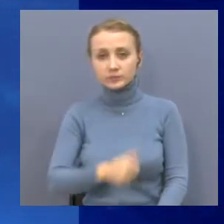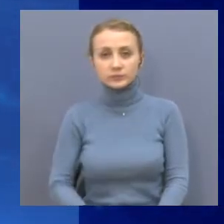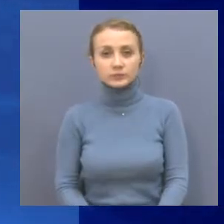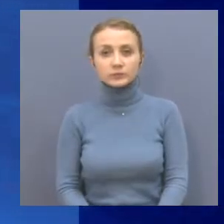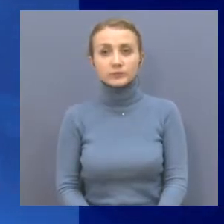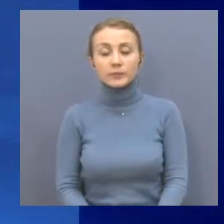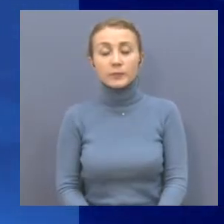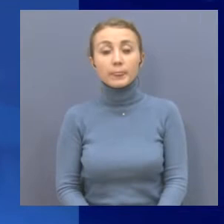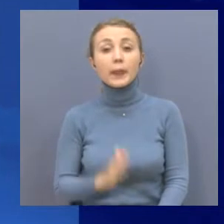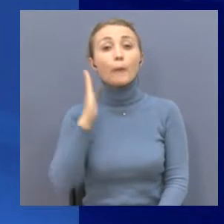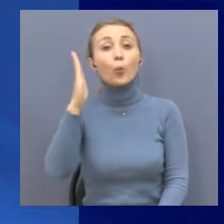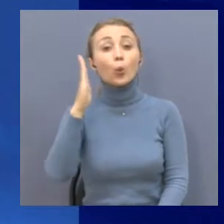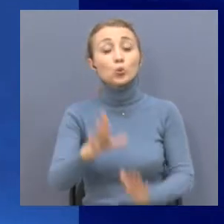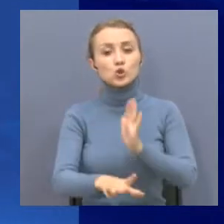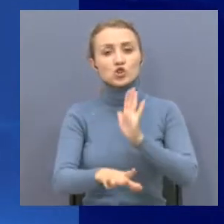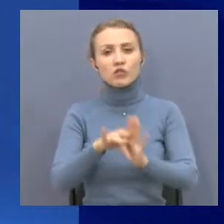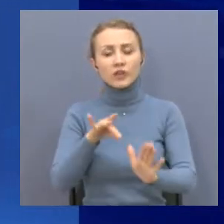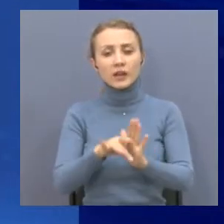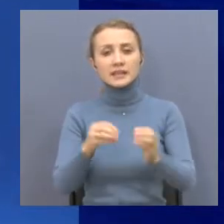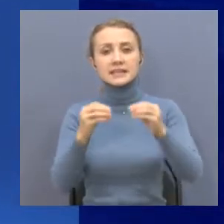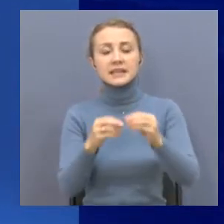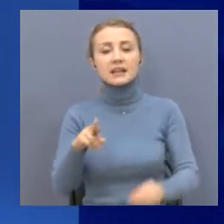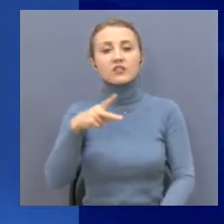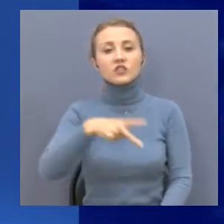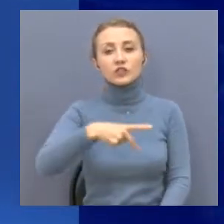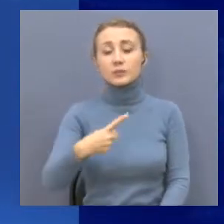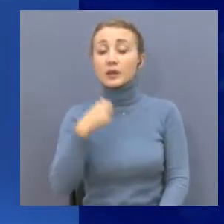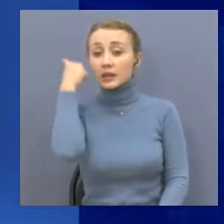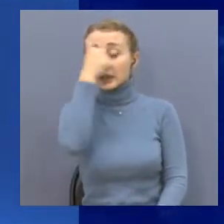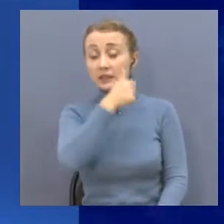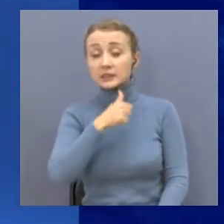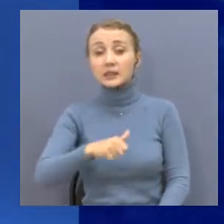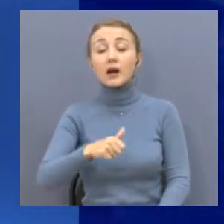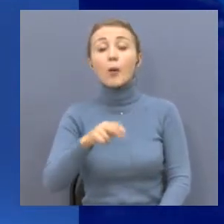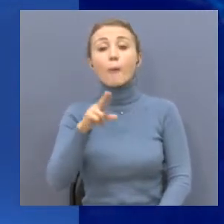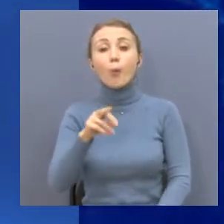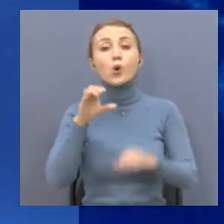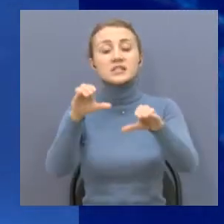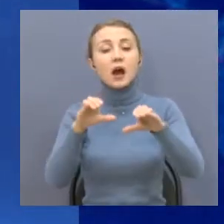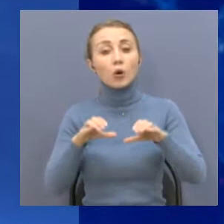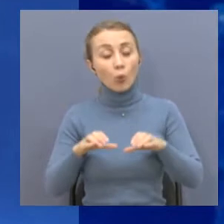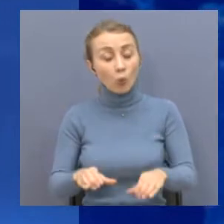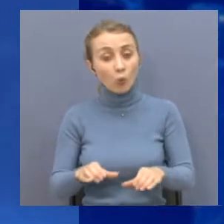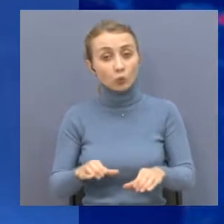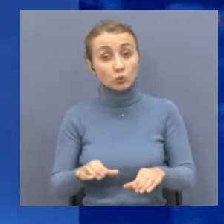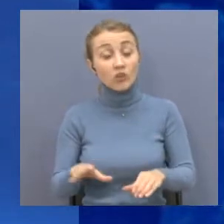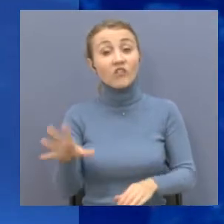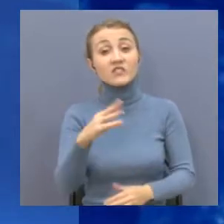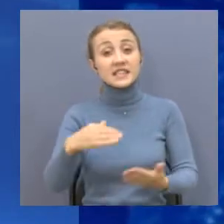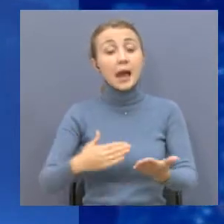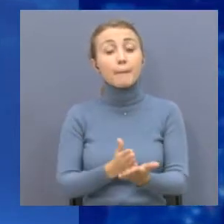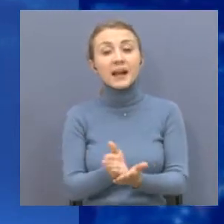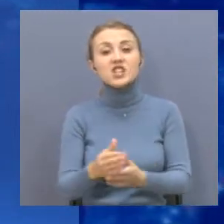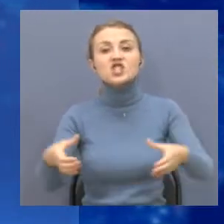Алдағы сайлау конституциялық мерзімге сәйкес 2021 жылдың 10 қаңтарында өтеді. Барлық саяси партиялардың бұл сайлау